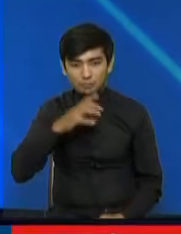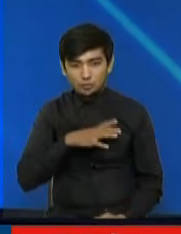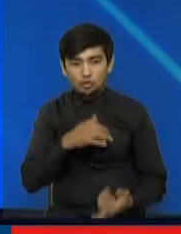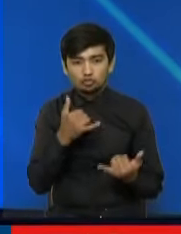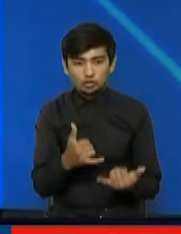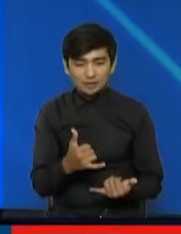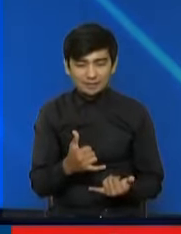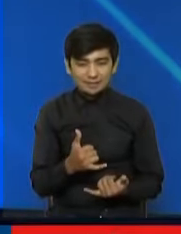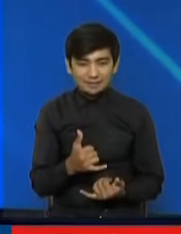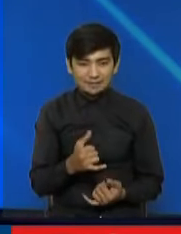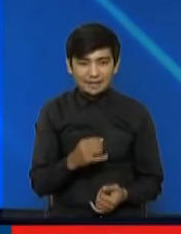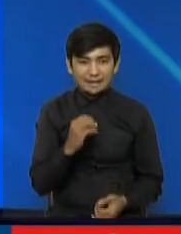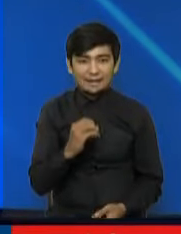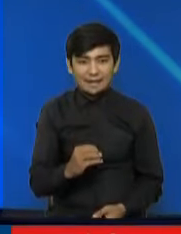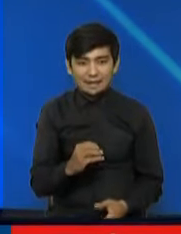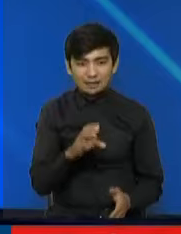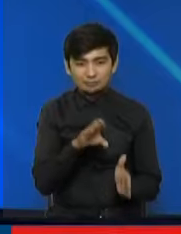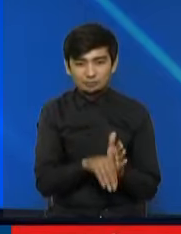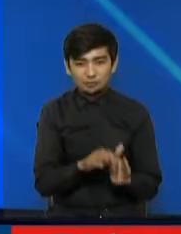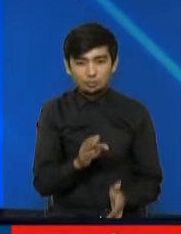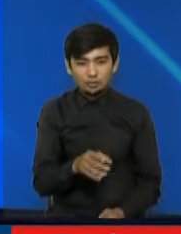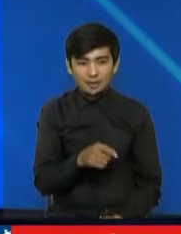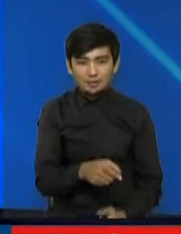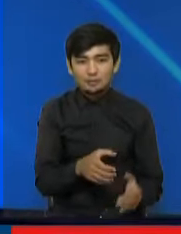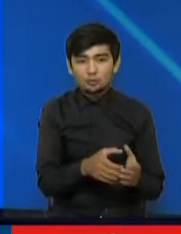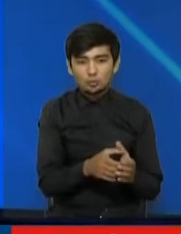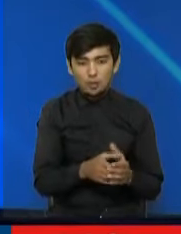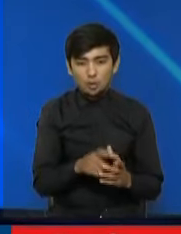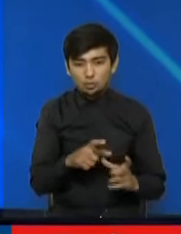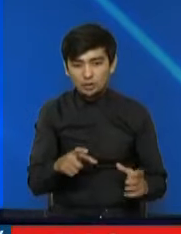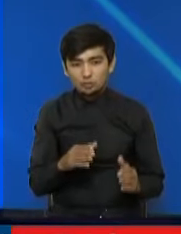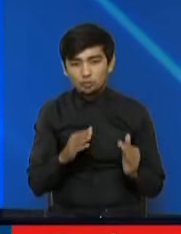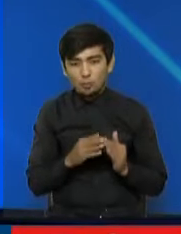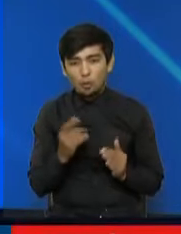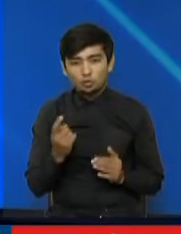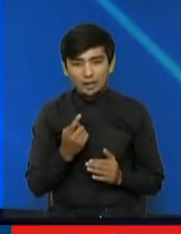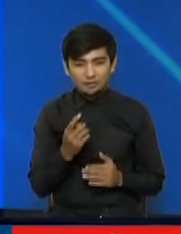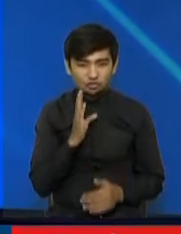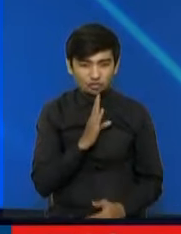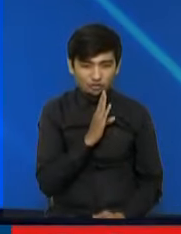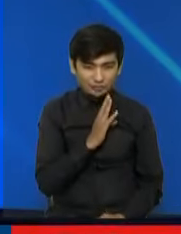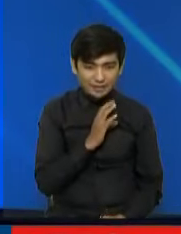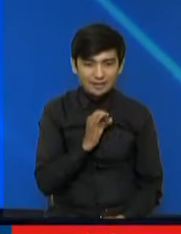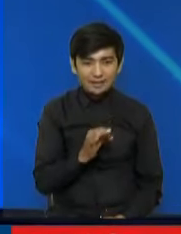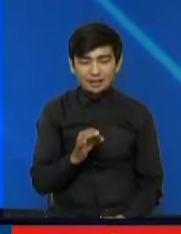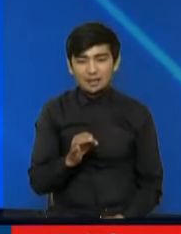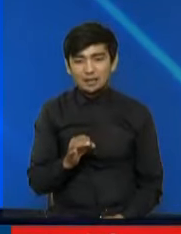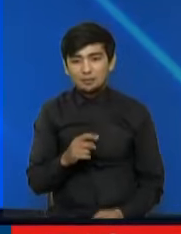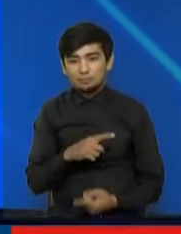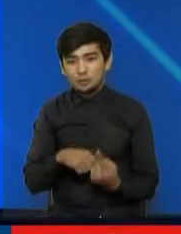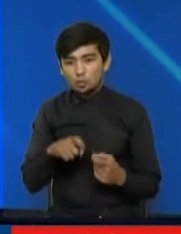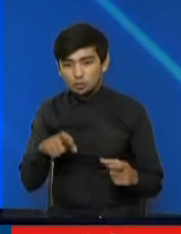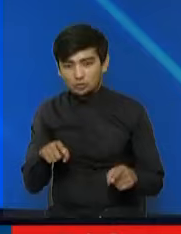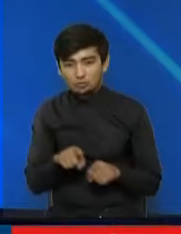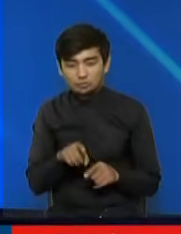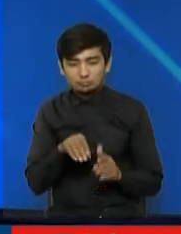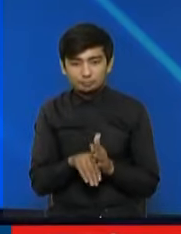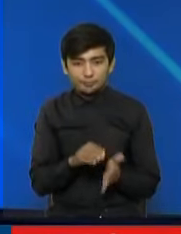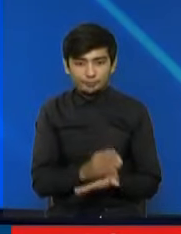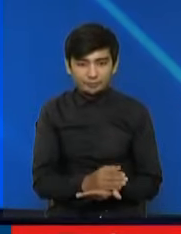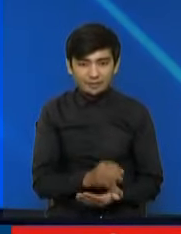жүйеге Е санаты енгізіледі. Бұл категорияға үй шаруасындағы әйелдер және жеке кәсіпкерлер жатады. Сонымен